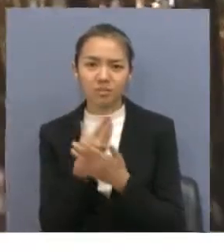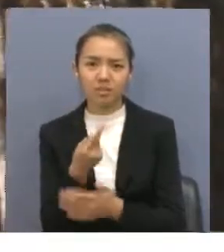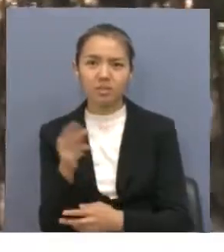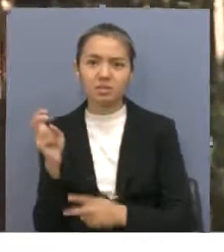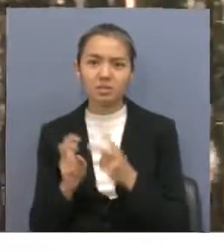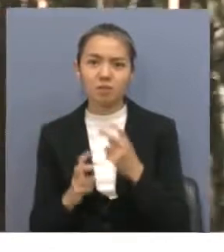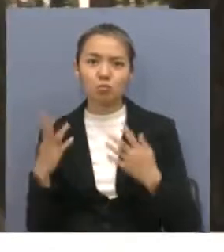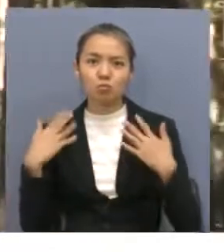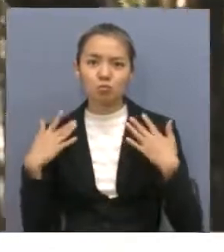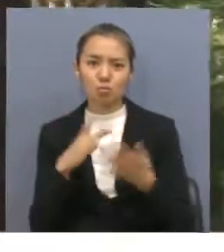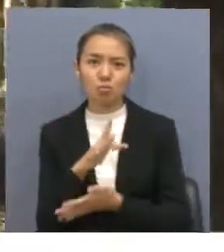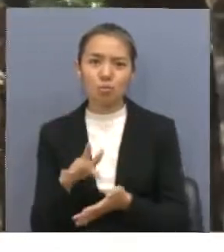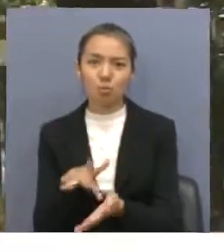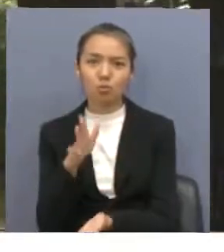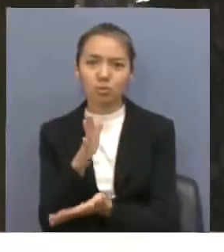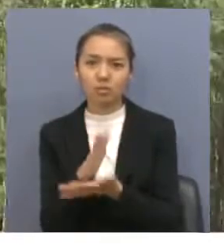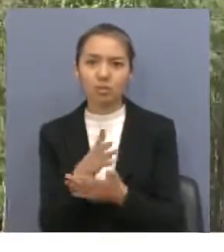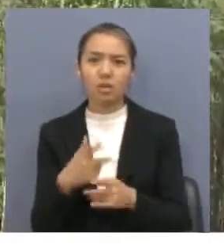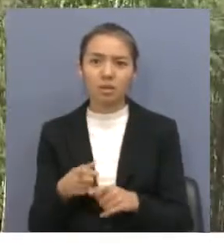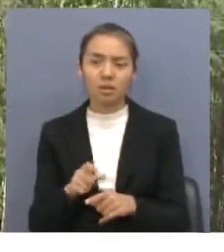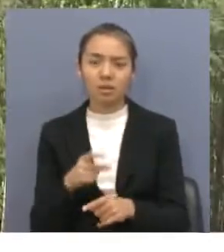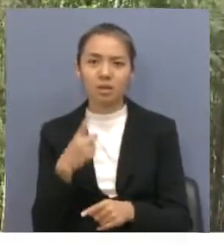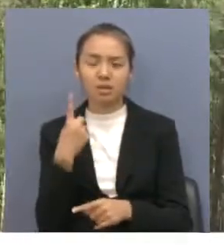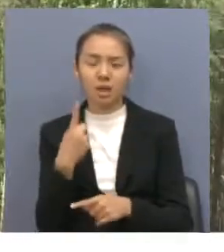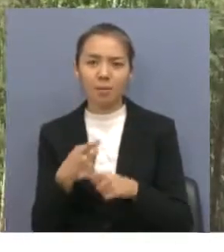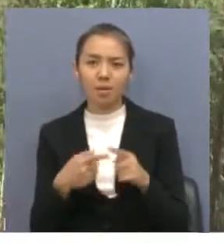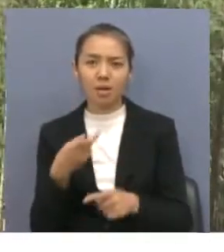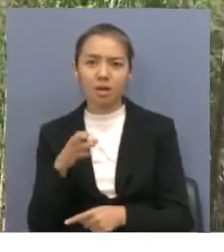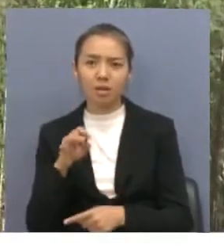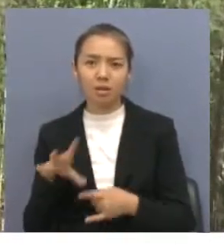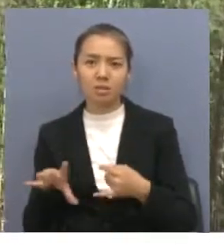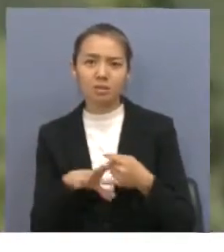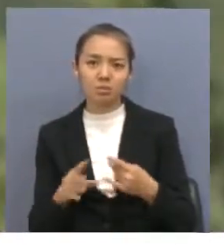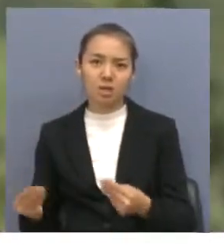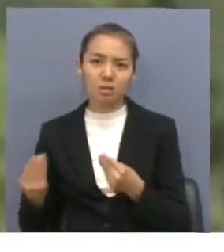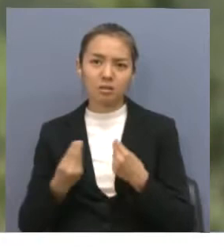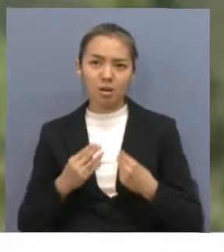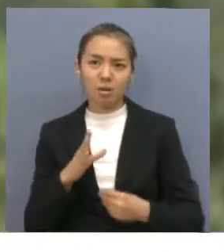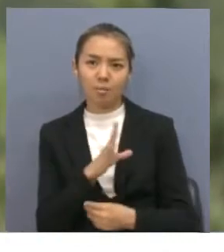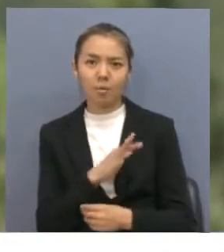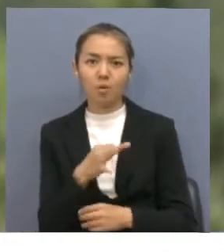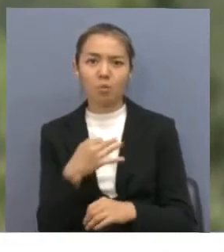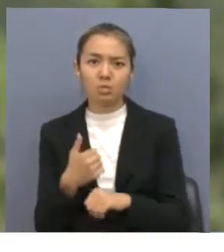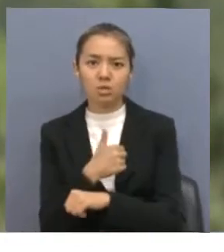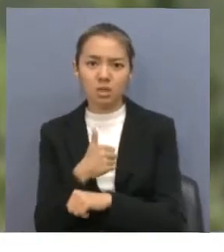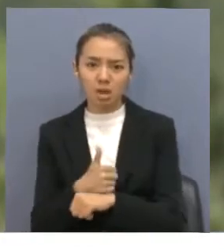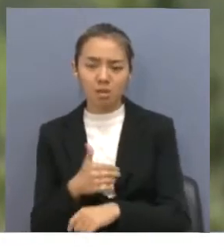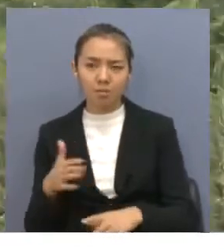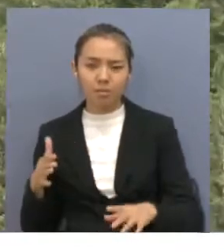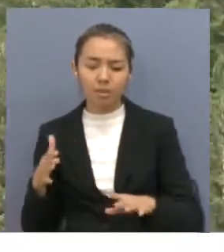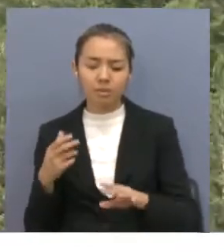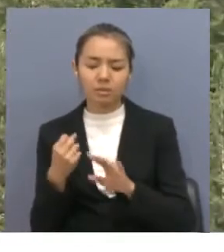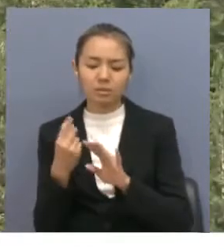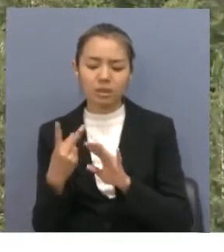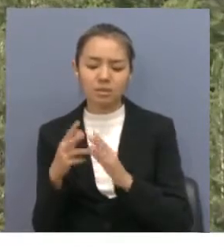Зауыт Щучинск қаласында орналаспақ. Бұл мақсатта 1,5 гектар жер бүгінде бөлінген. Облыс әкімінің тапсырмасына сәйкес өңірдегі